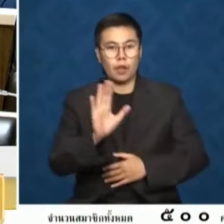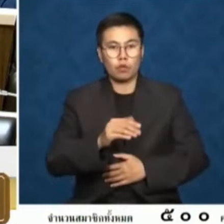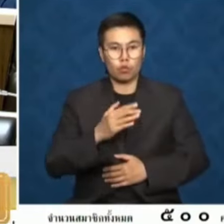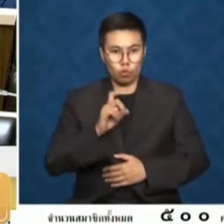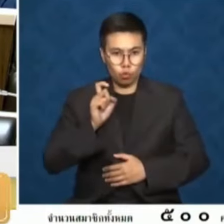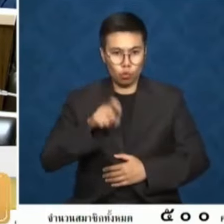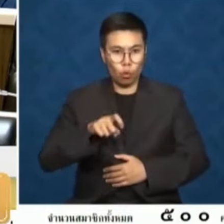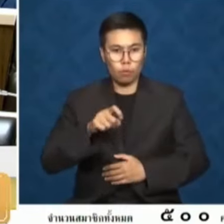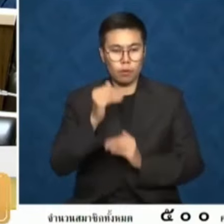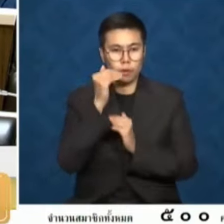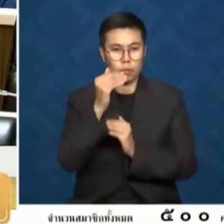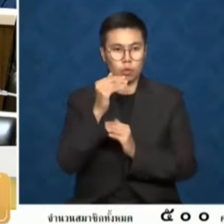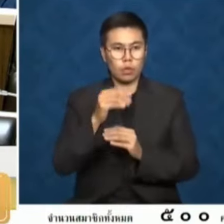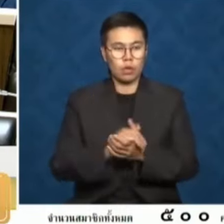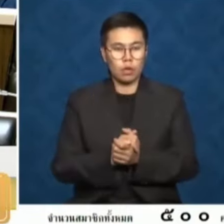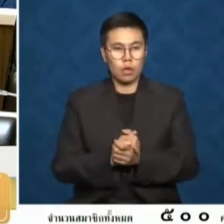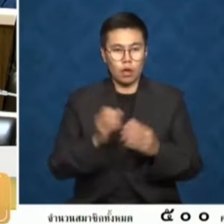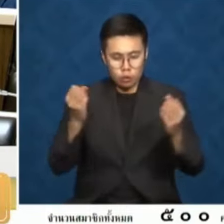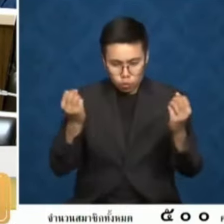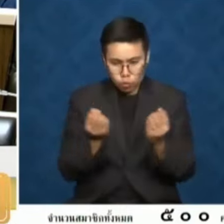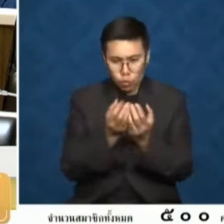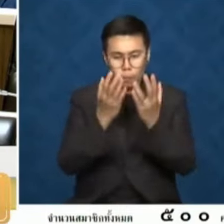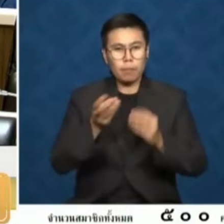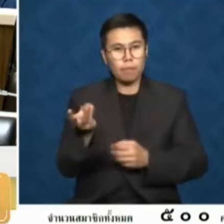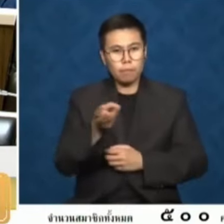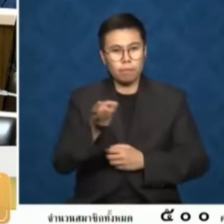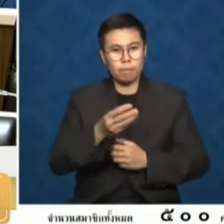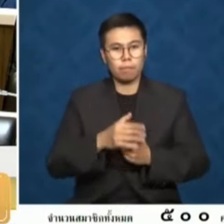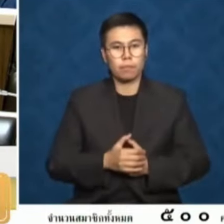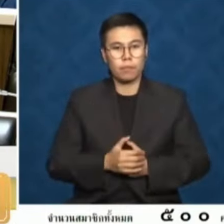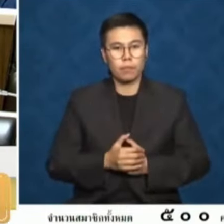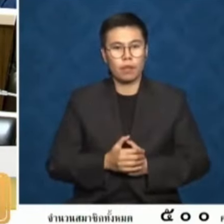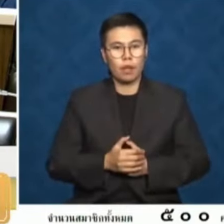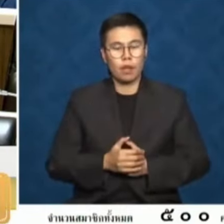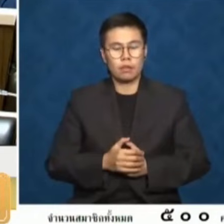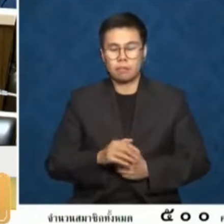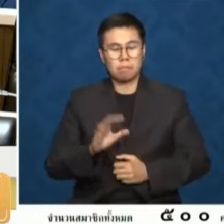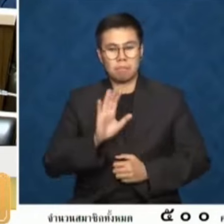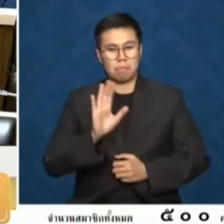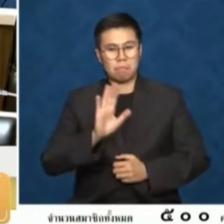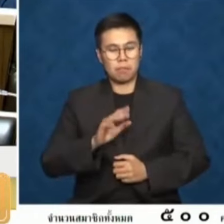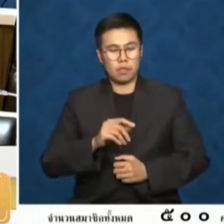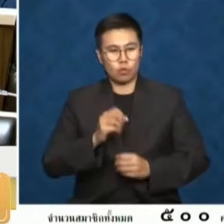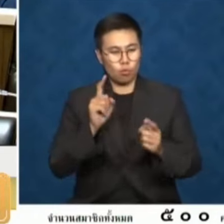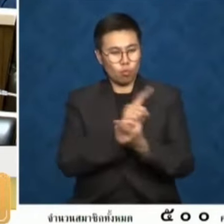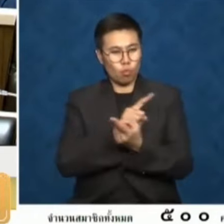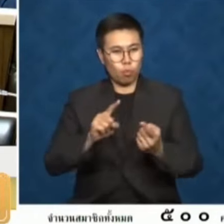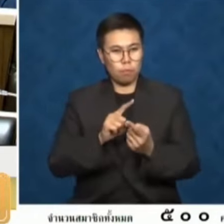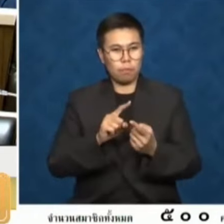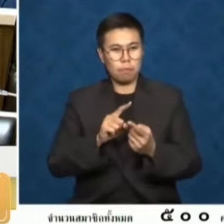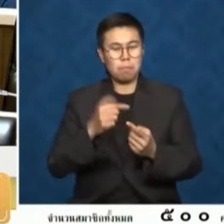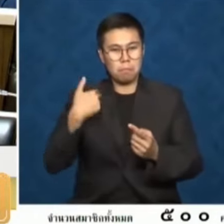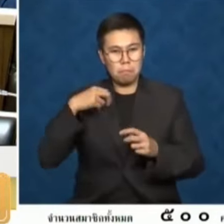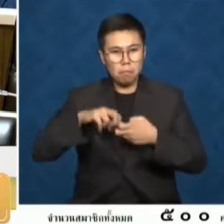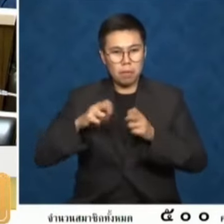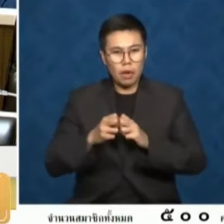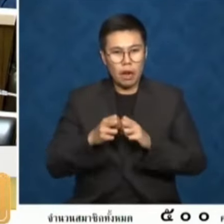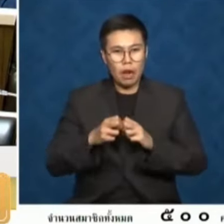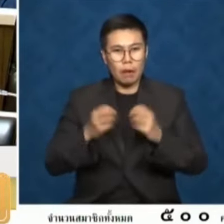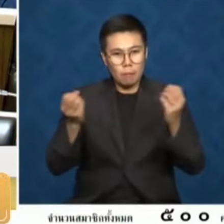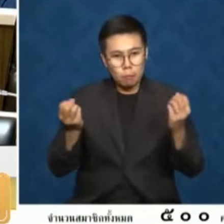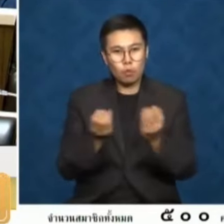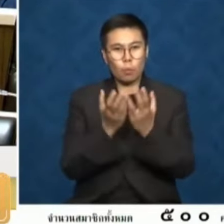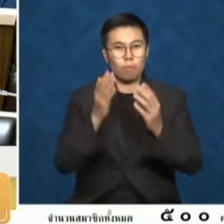ความเสียหายให้เกิดขึ้นน้อยที่สุดครับท่านประธานครับอย่าให้มันลุกลามจนให้สังคมเกิดบาดแผลครั้งยิ่ง